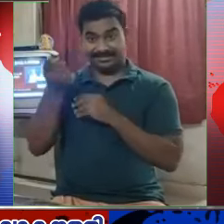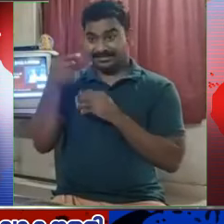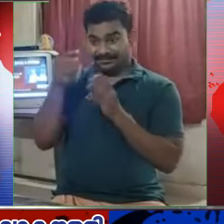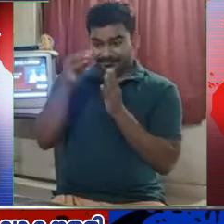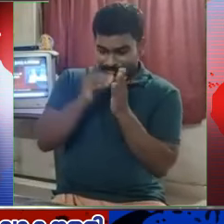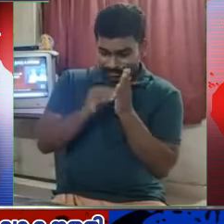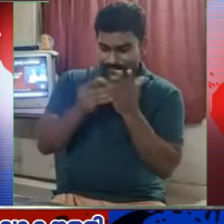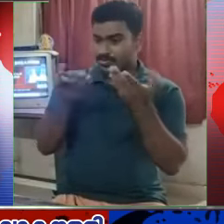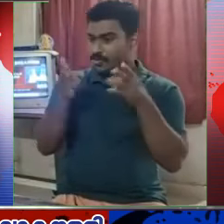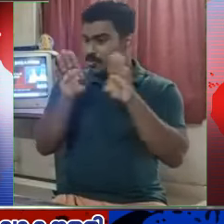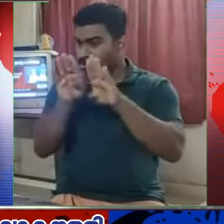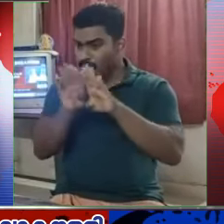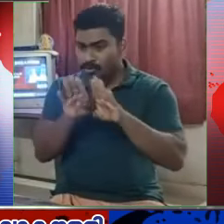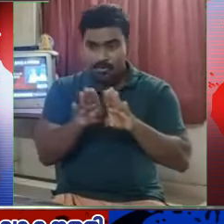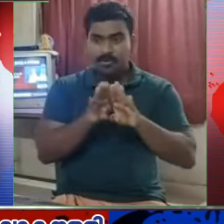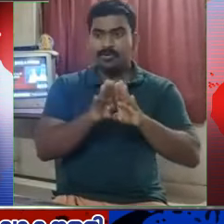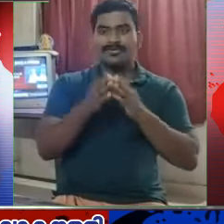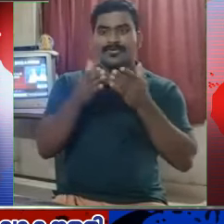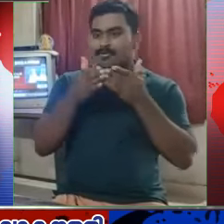ഇടപെടൽ